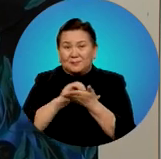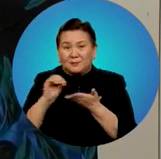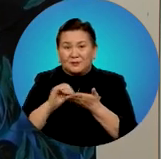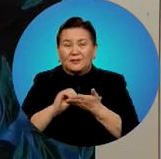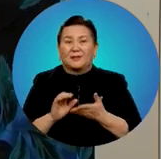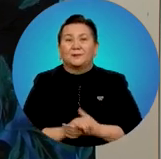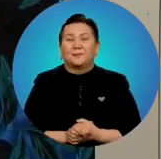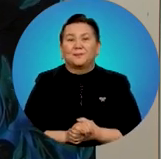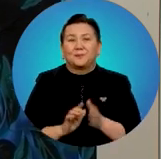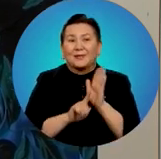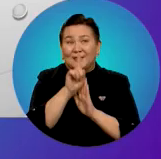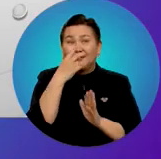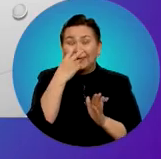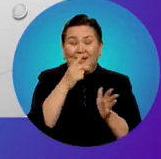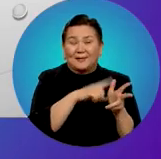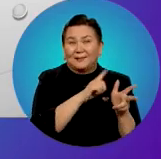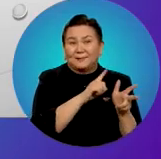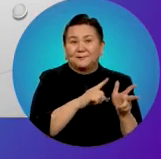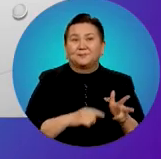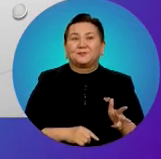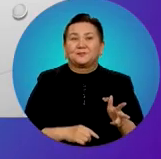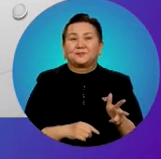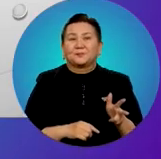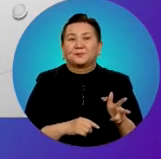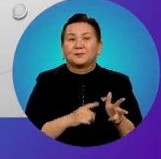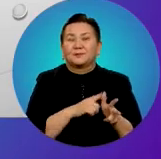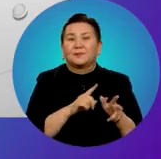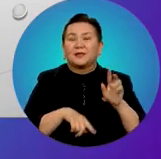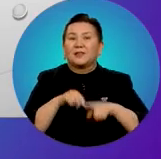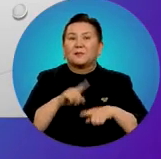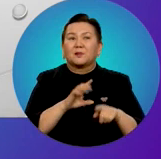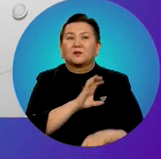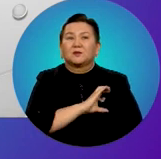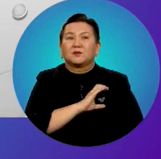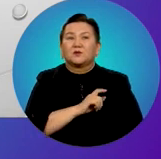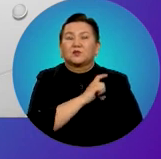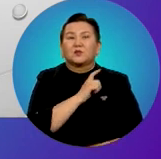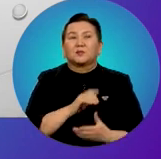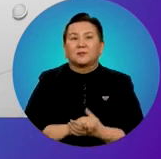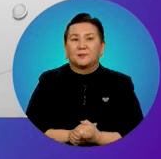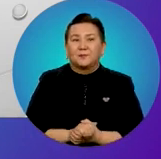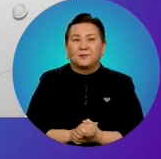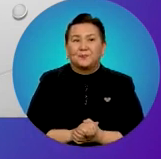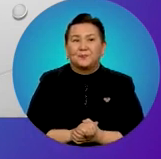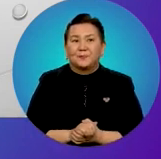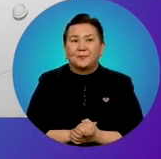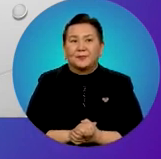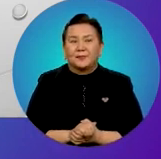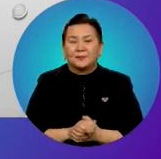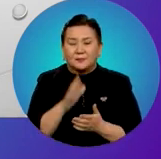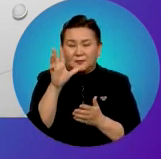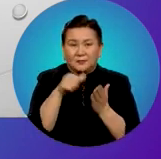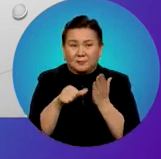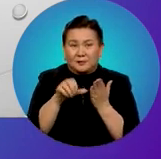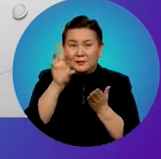хүүхдүүдээ. За эхний хэсгийг харъя. Эхний хэсэгт ямар ямар уран дүрслэлтэй өгнүүд байна вэ? За энэ ялгаж авсан үгнүүдийг бүгдээрээ дэвтэр